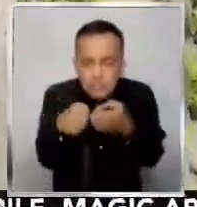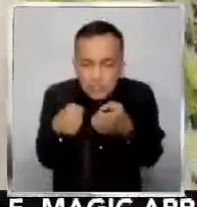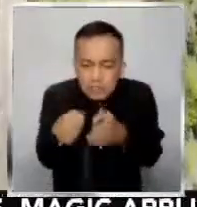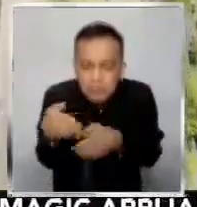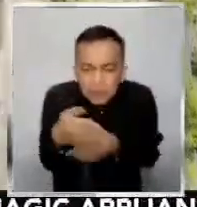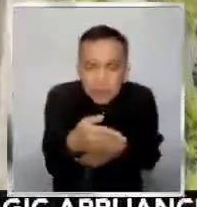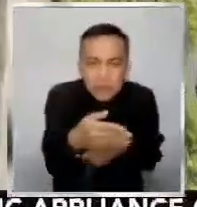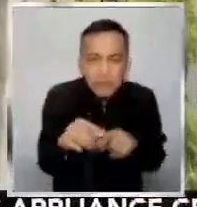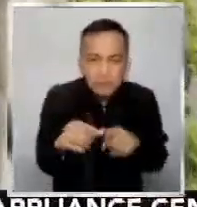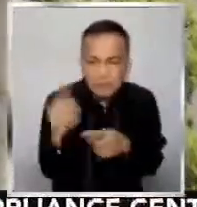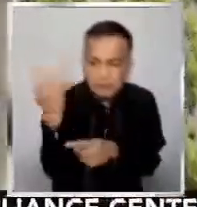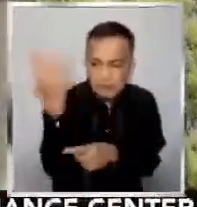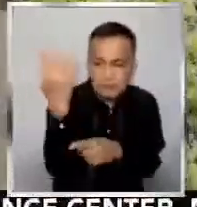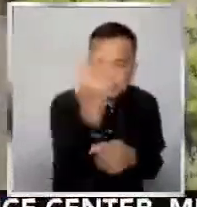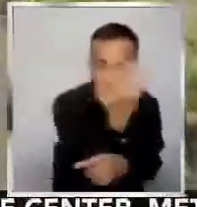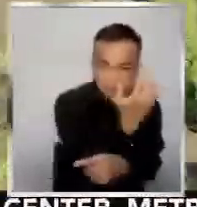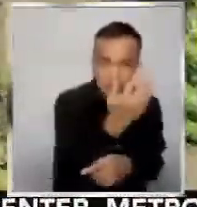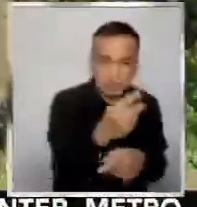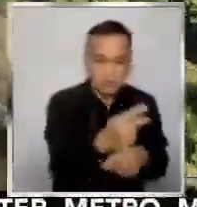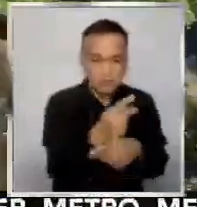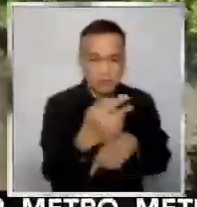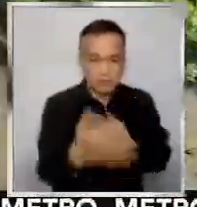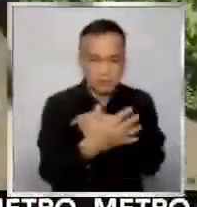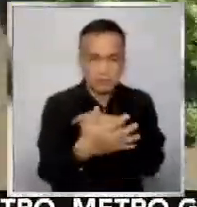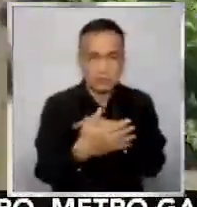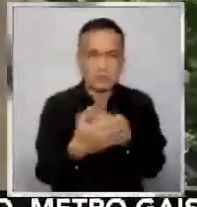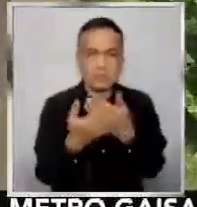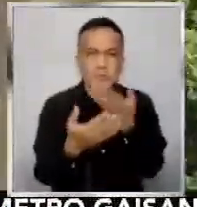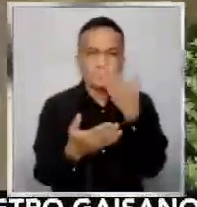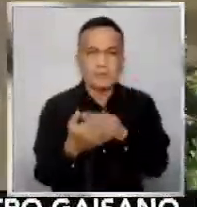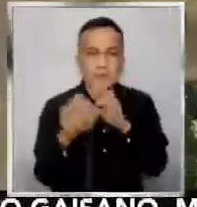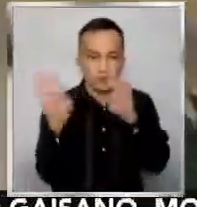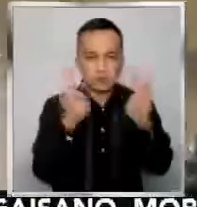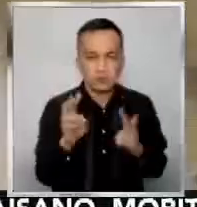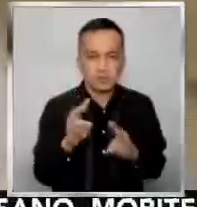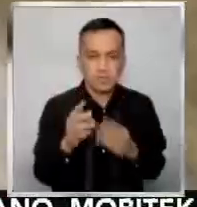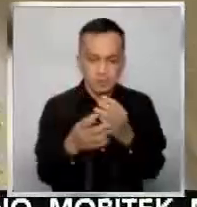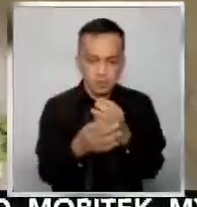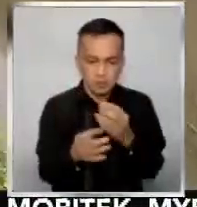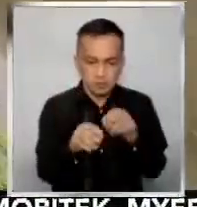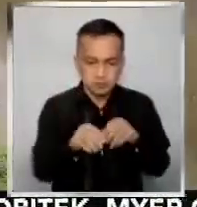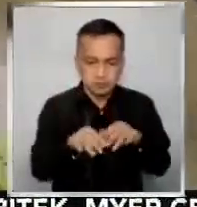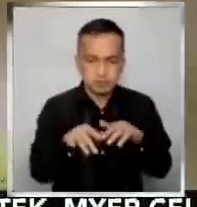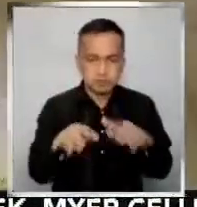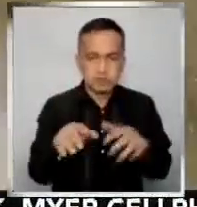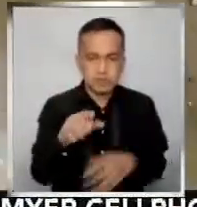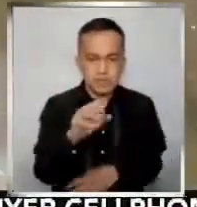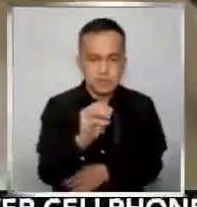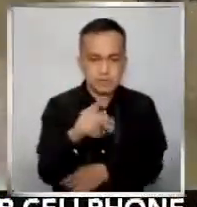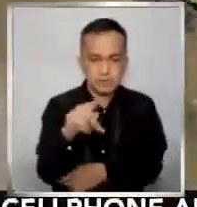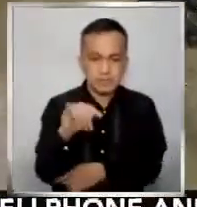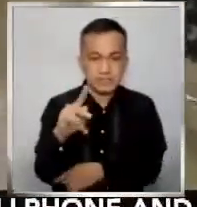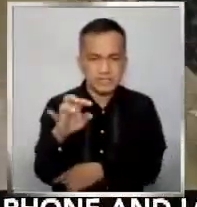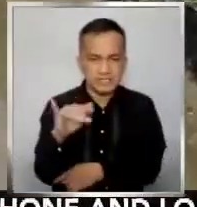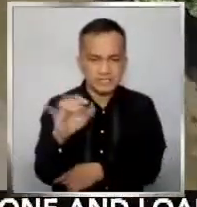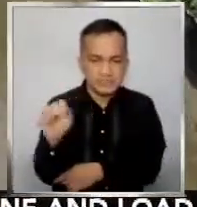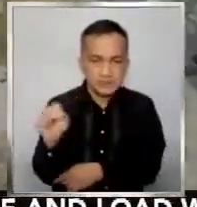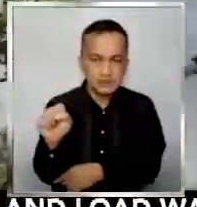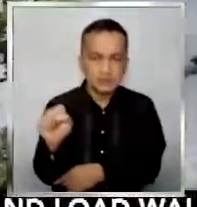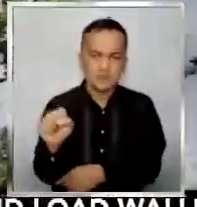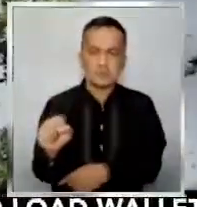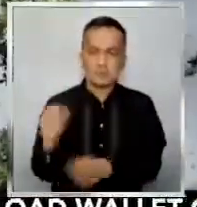sa dalampasigan kapag masama ang panahon. Dahil sa oil spill na dala ng lumubog na MT Princess Empress, nanganganib na ito'y